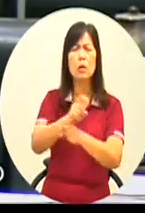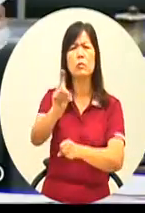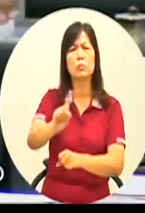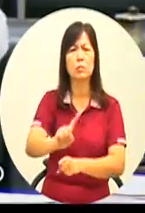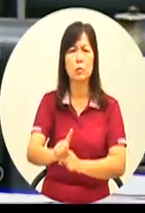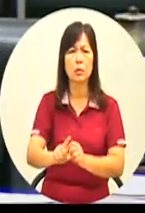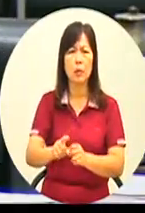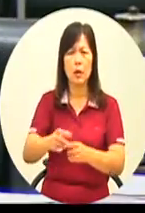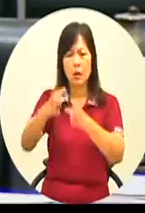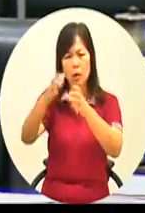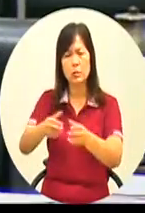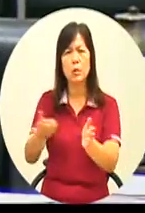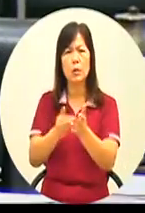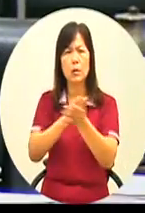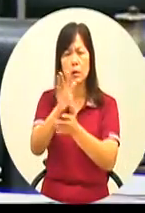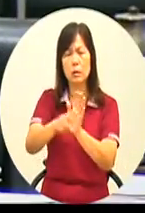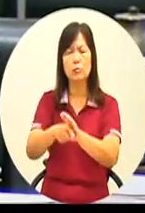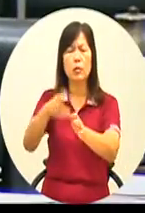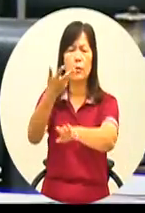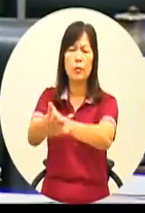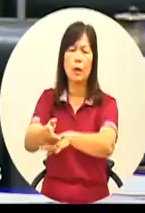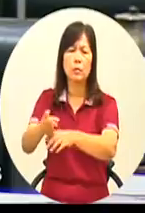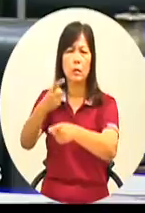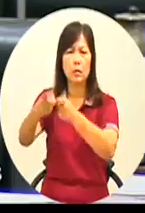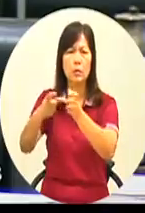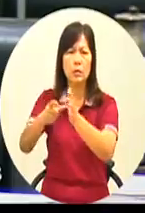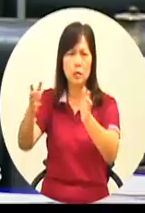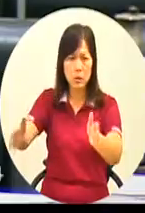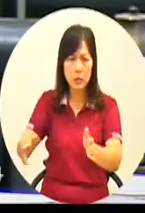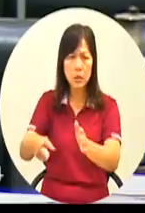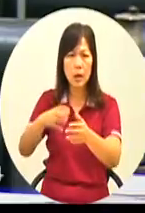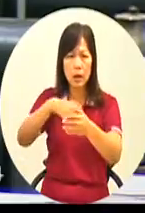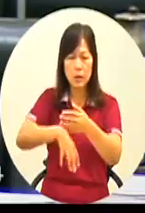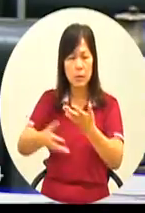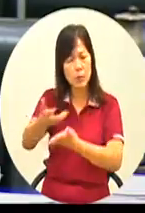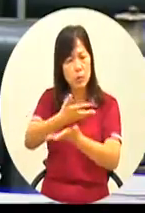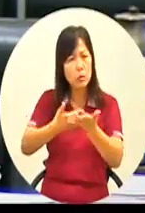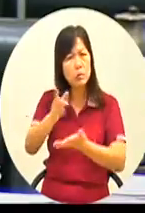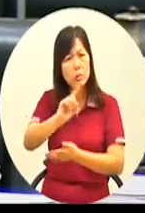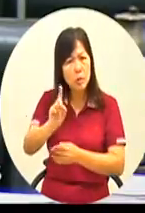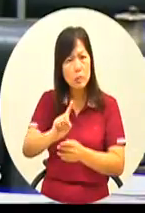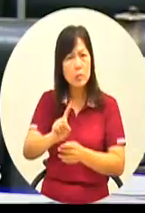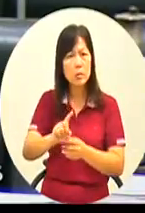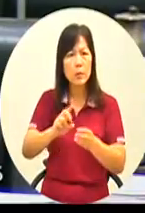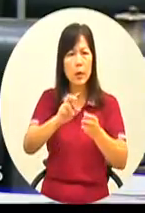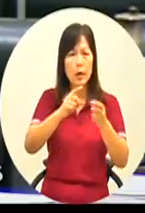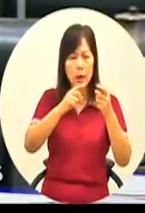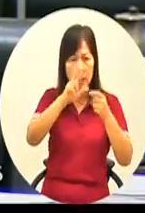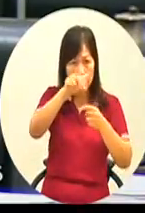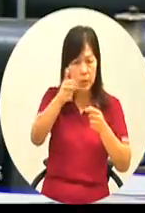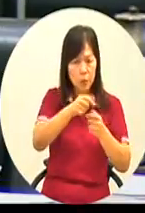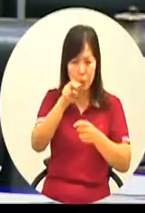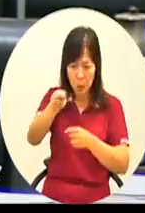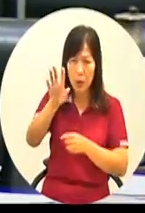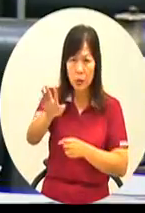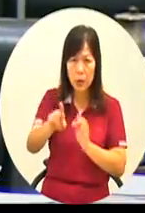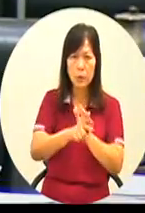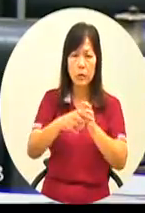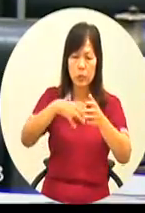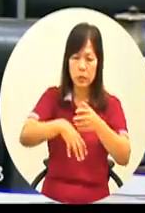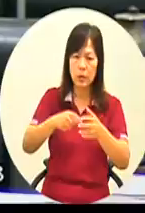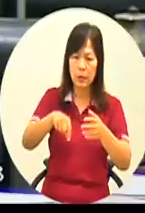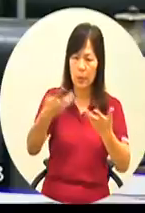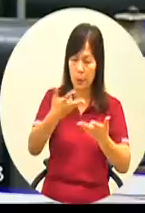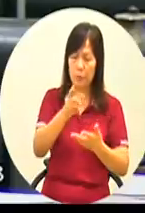什么东西盖好了摆在那边摆了一年。所以这个东西内部的协调啊，刘主委你也听看到了哈，这个都是我们内部的问题